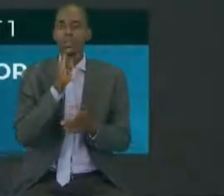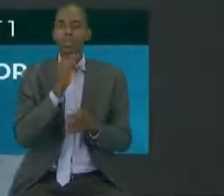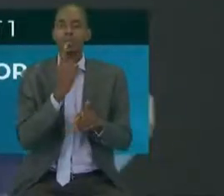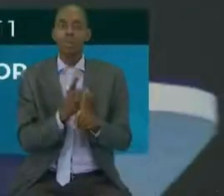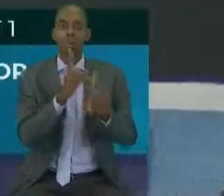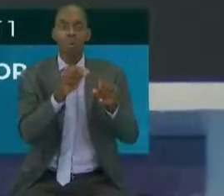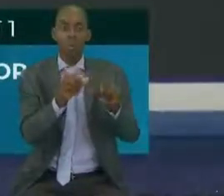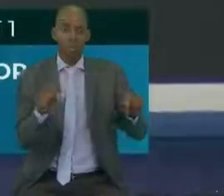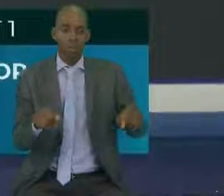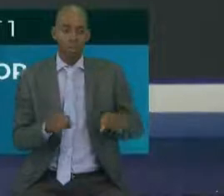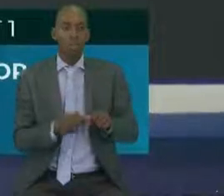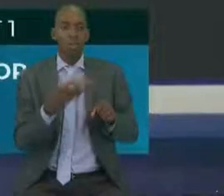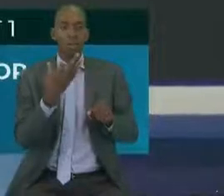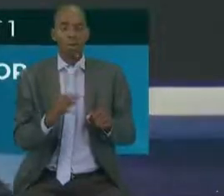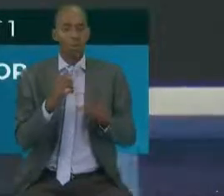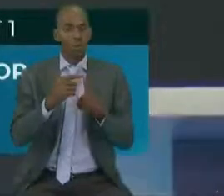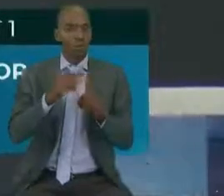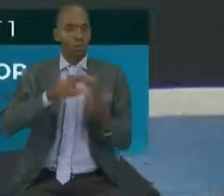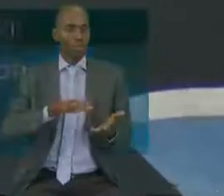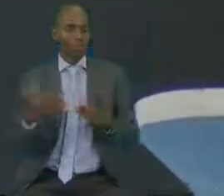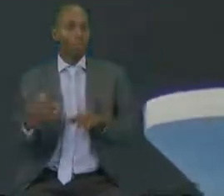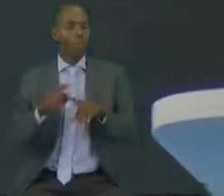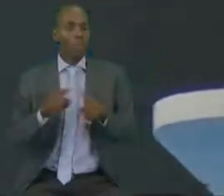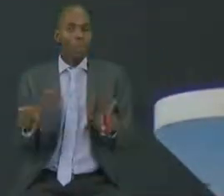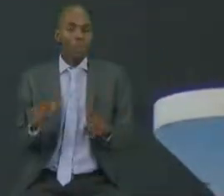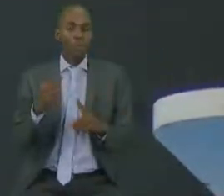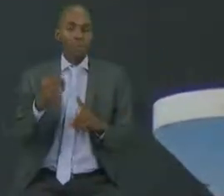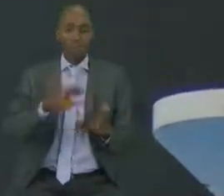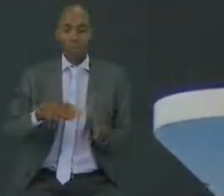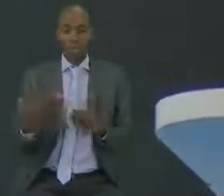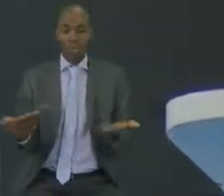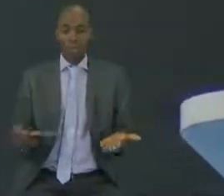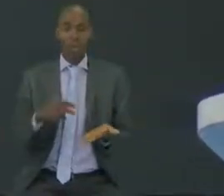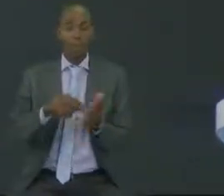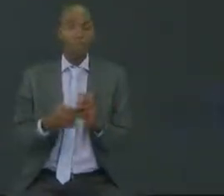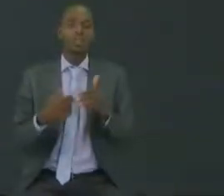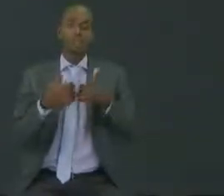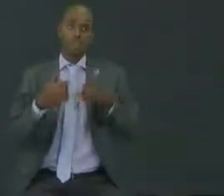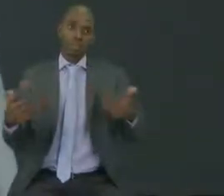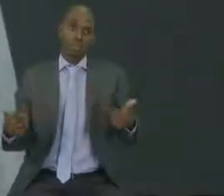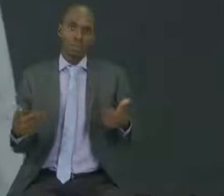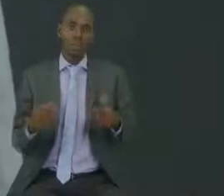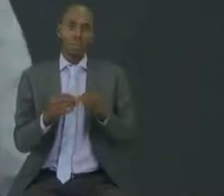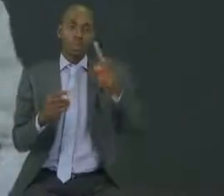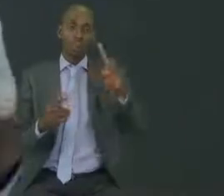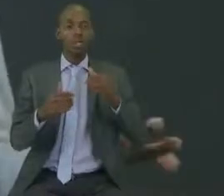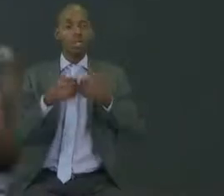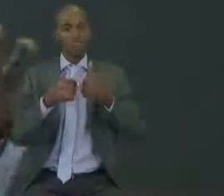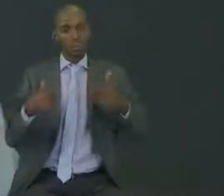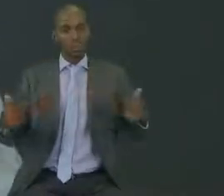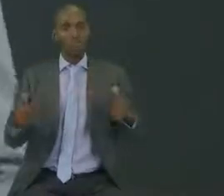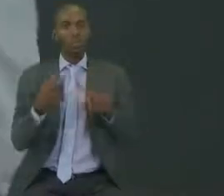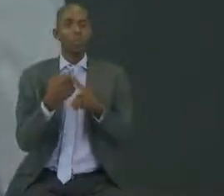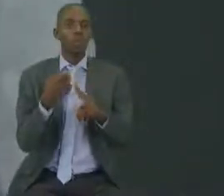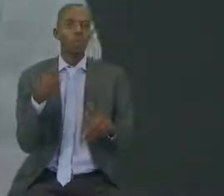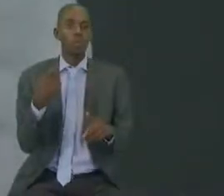seul aspect de la mort. Mais la mort, c'est la séparation. Premièrement, la séparation